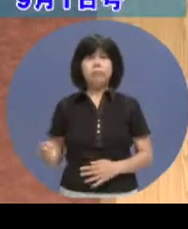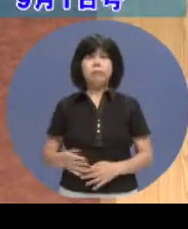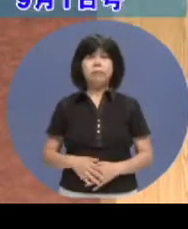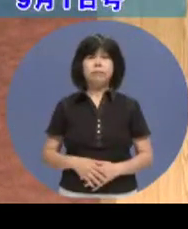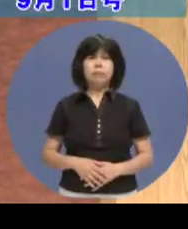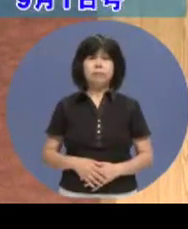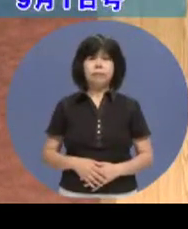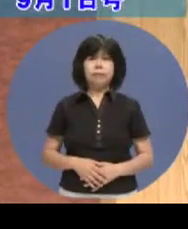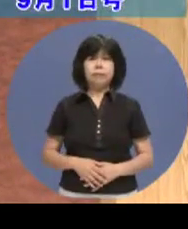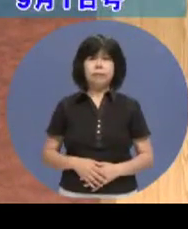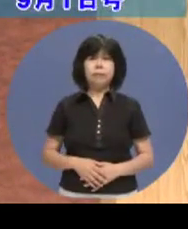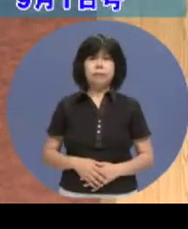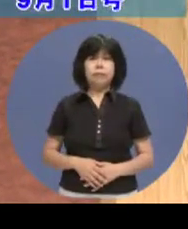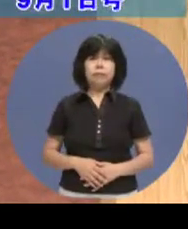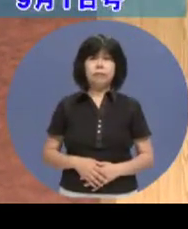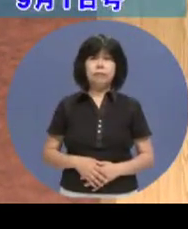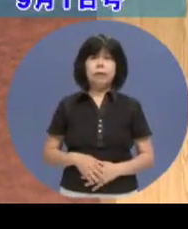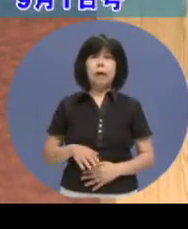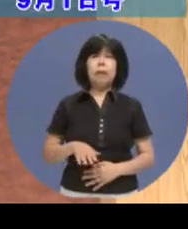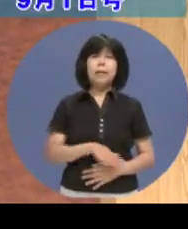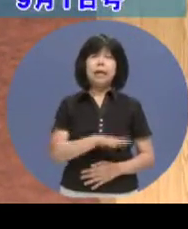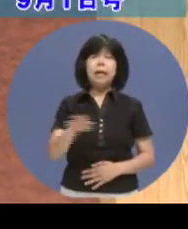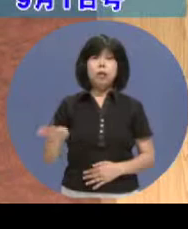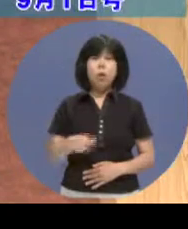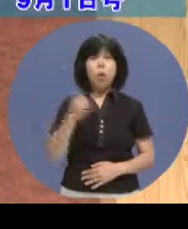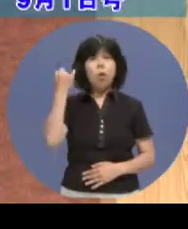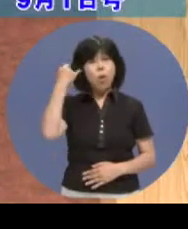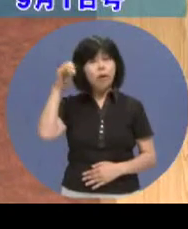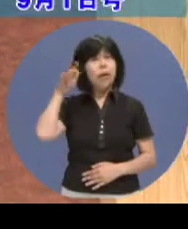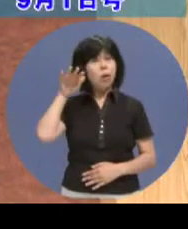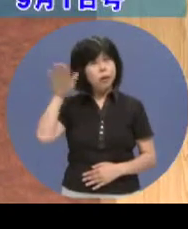74-1105 もご利用いただけます。皆さ